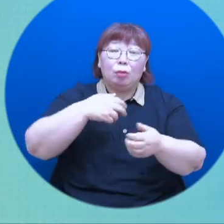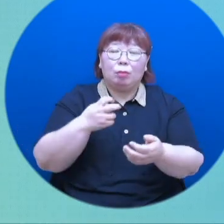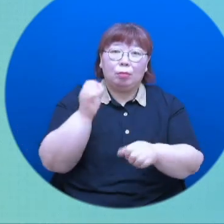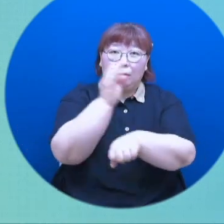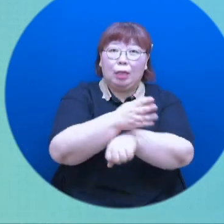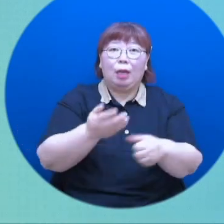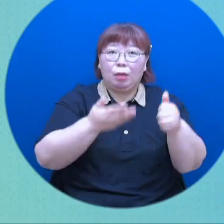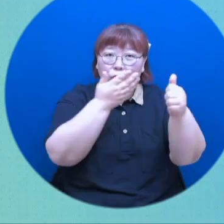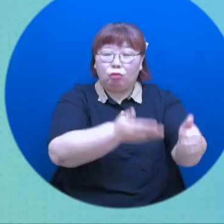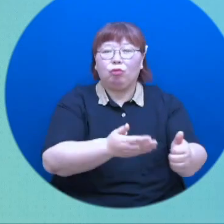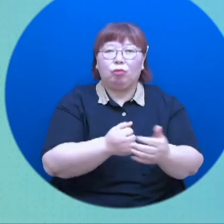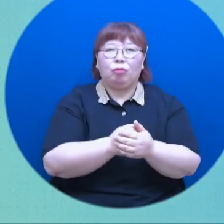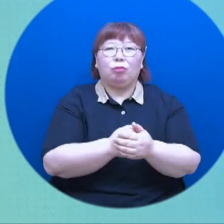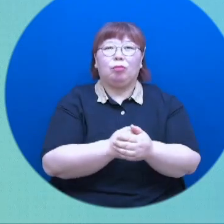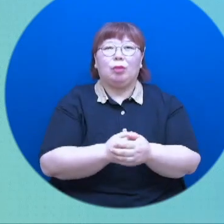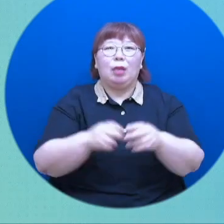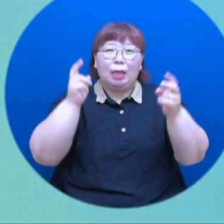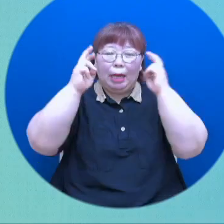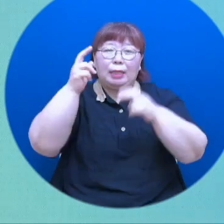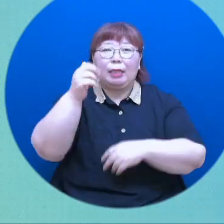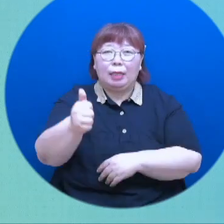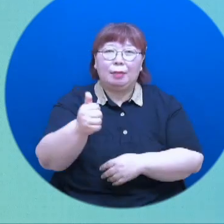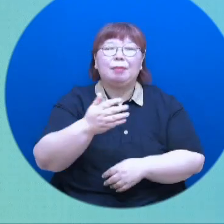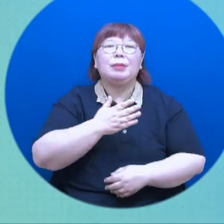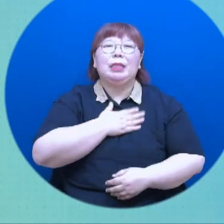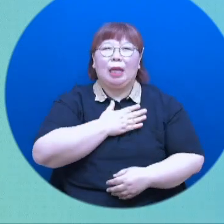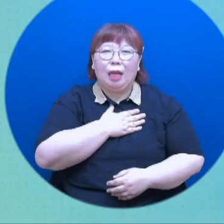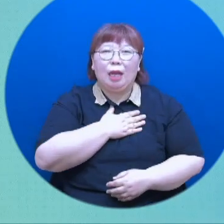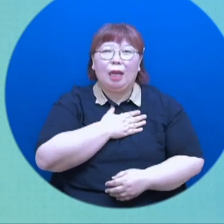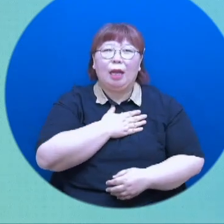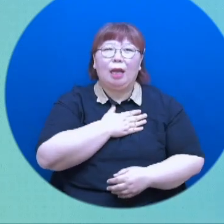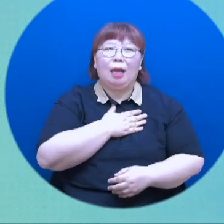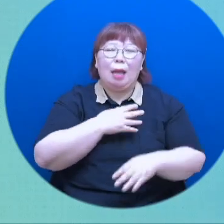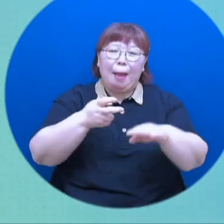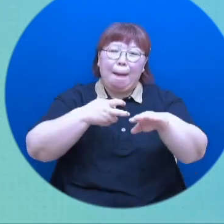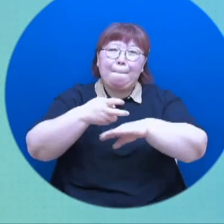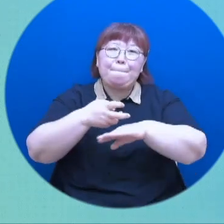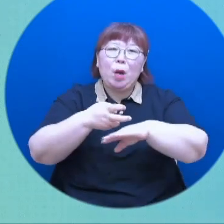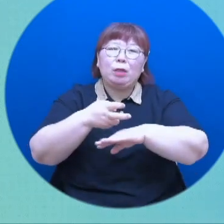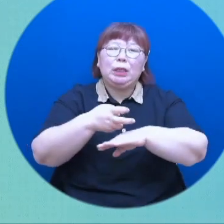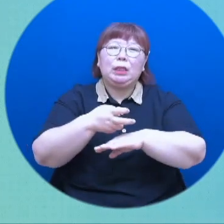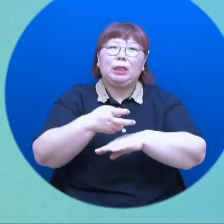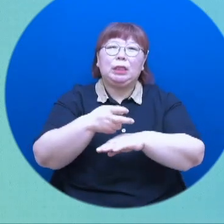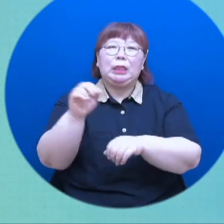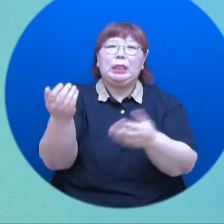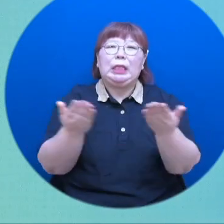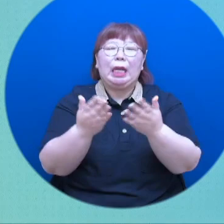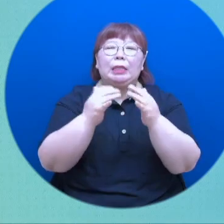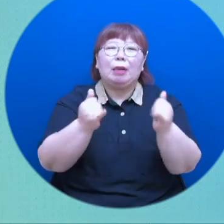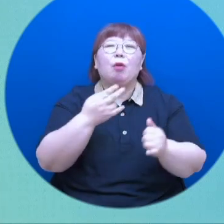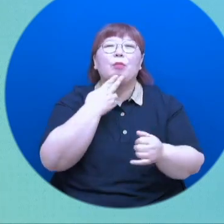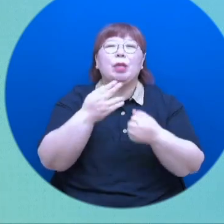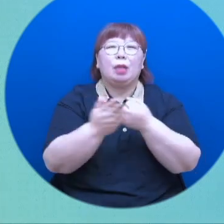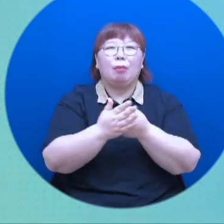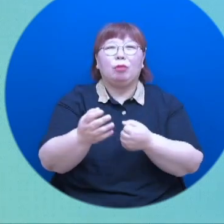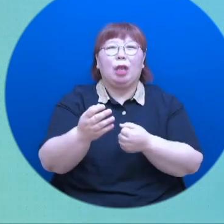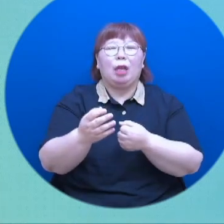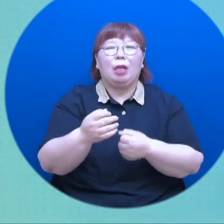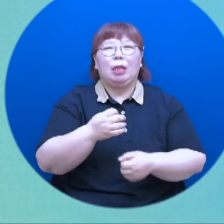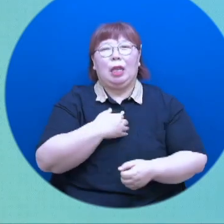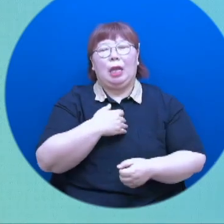그리하여 사장님께 얘기해요. 사장님, 제가 버스 기사가 없으니 무료로 교회 운전하면 안